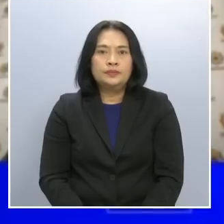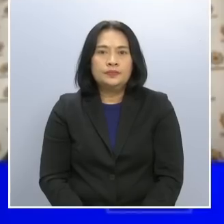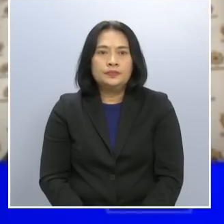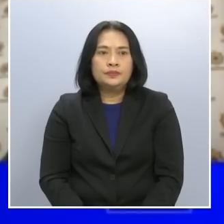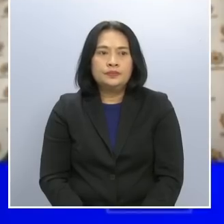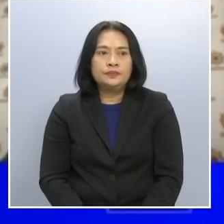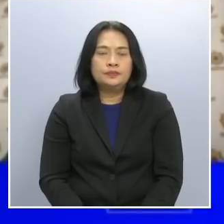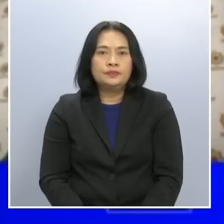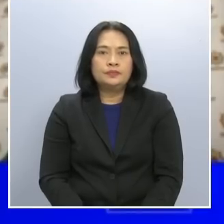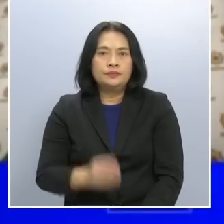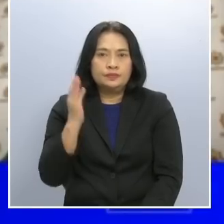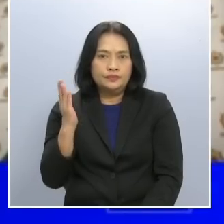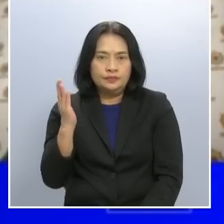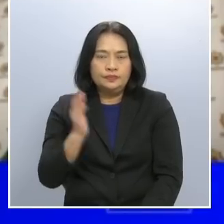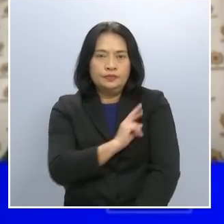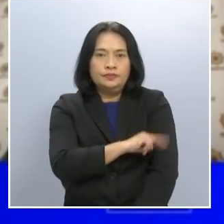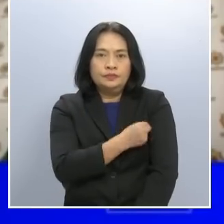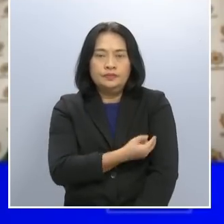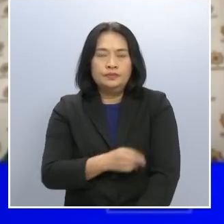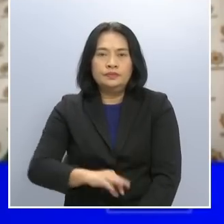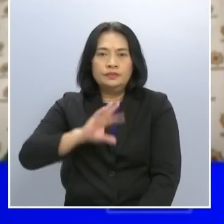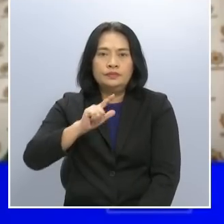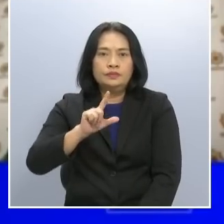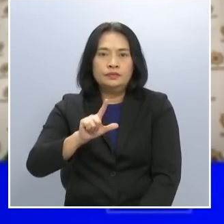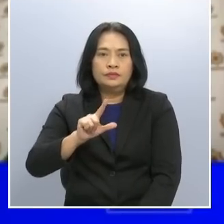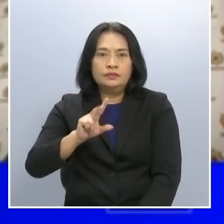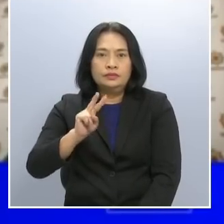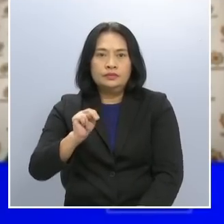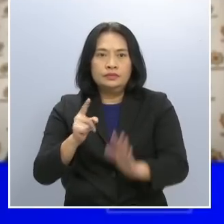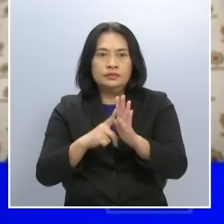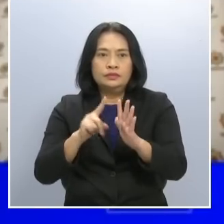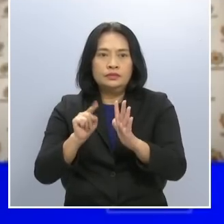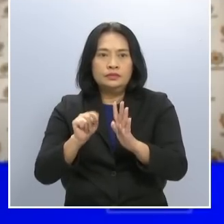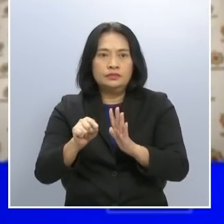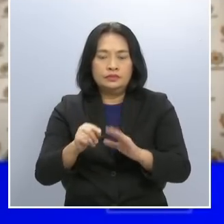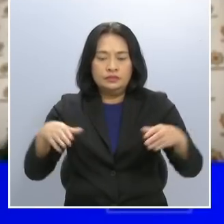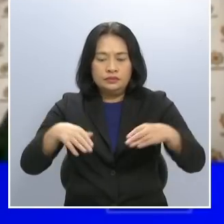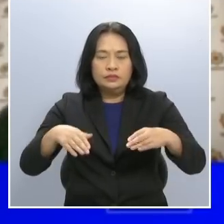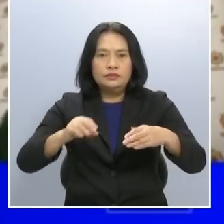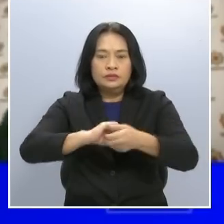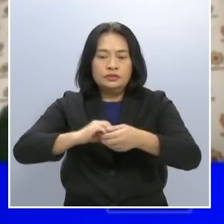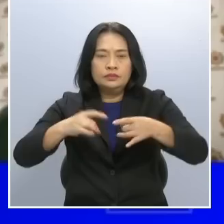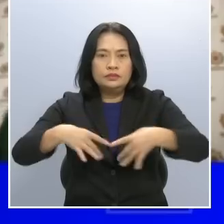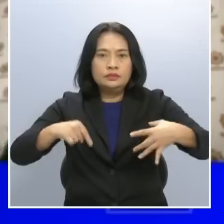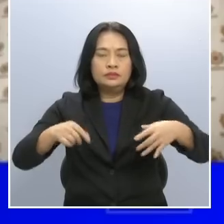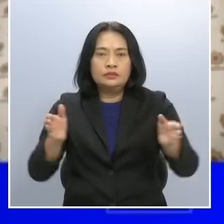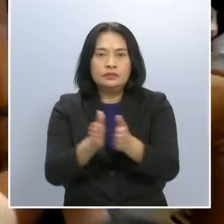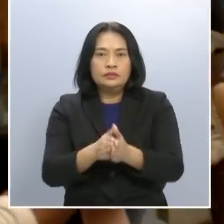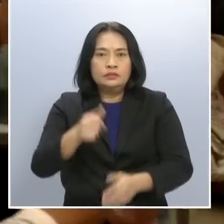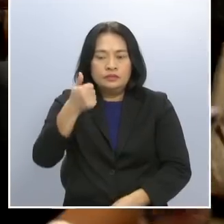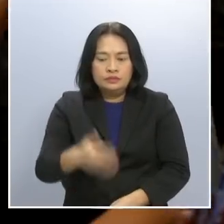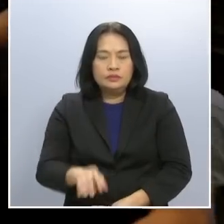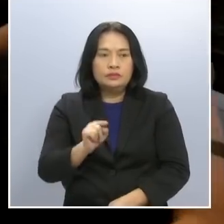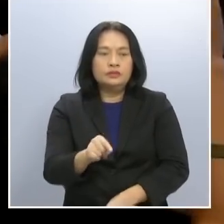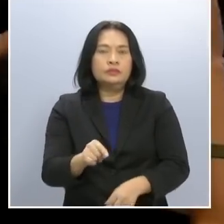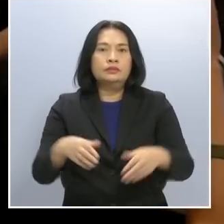แพทย์ชนน่านเนี่ยยังย้ำนะครับบอกว่าสิ่งที่คุณสิทธาถามว่าจะจับมือเป็นฝ่ายค้านด้วยกันเนี่ยมันเป็นไปไม่ได้หรอกเพราะเราเป็นเสียงข้างม